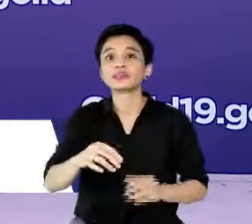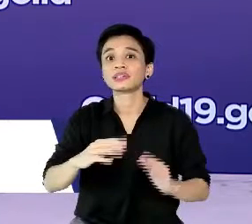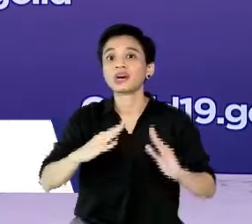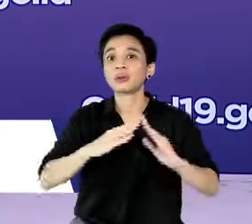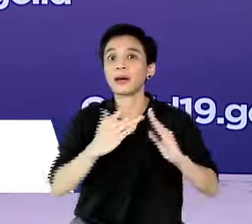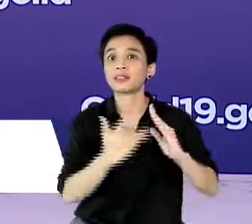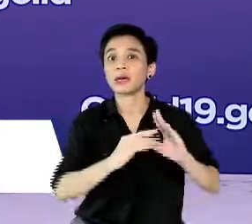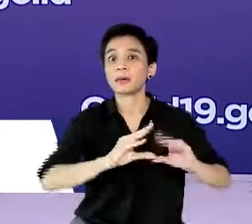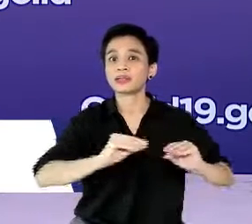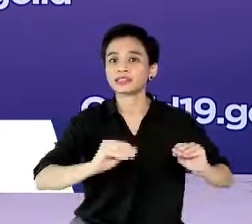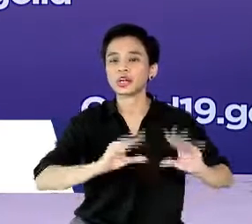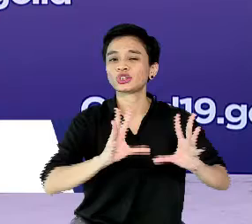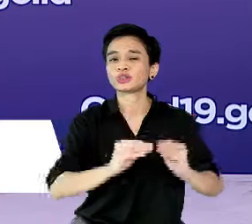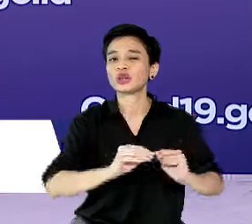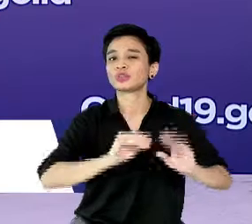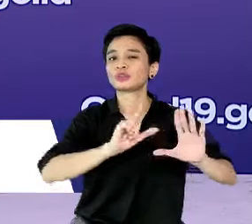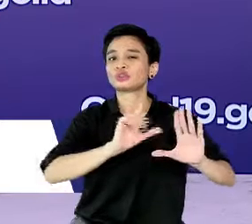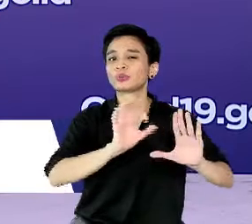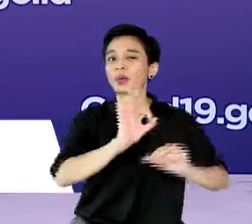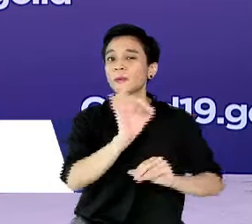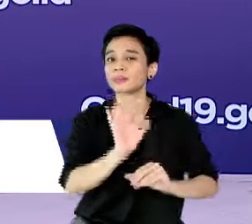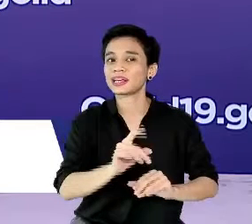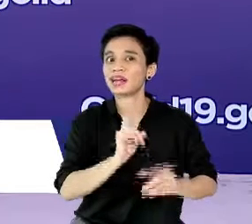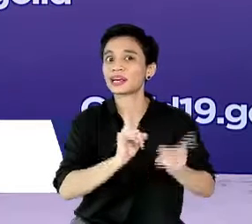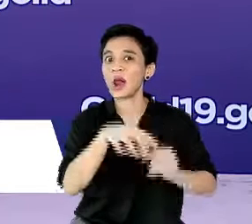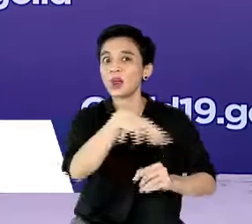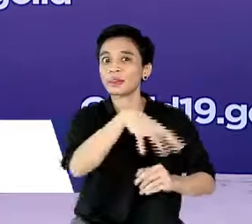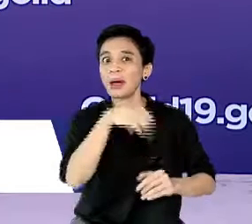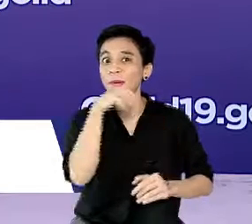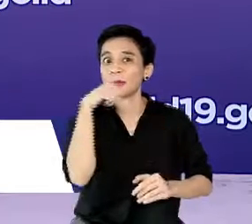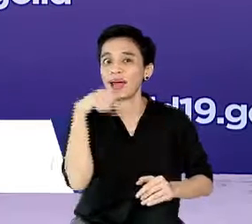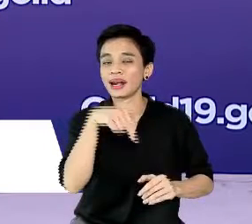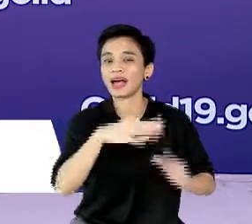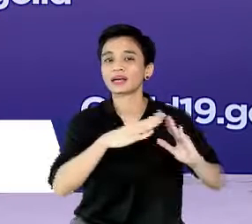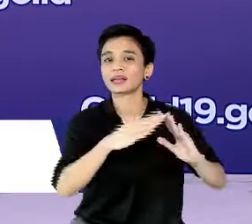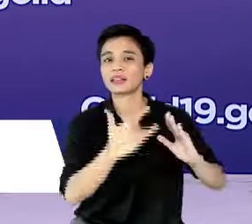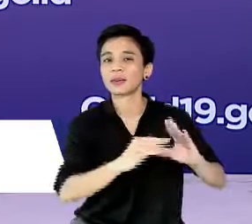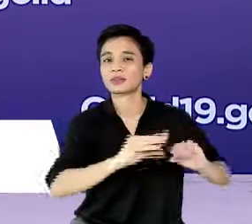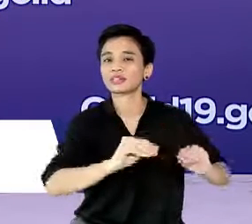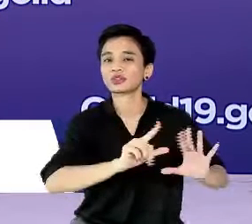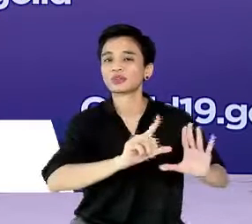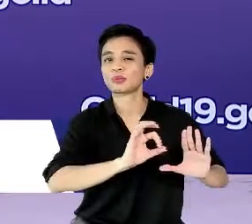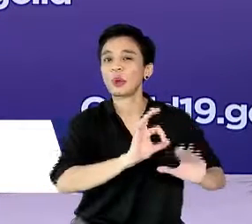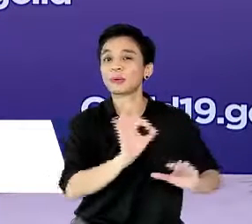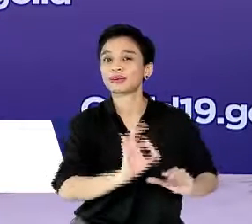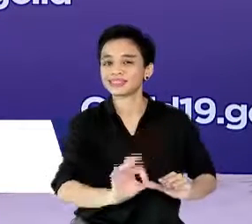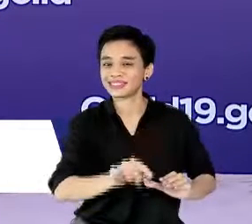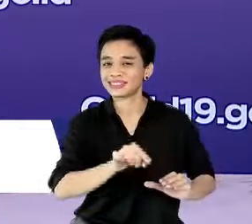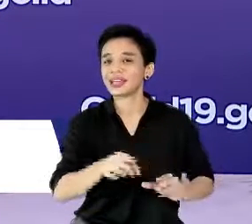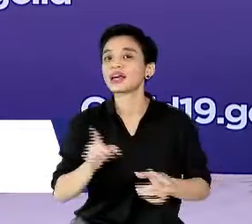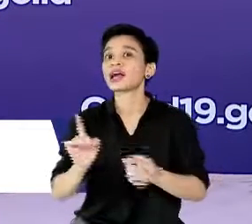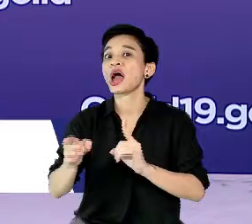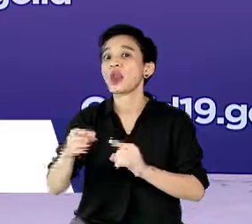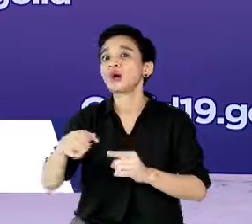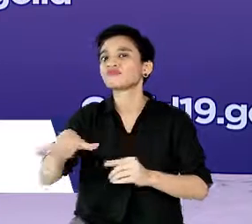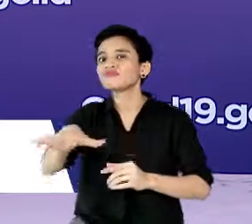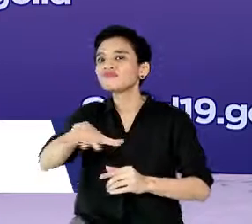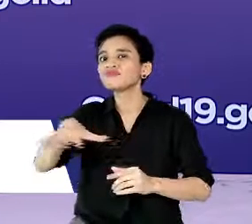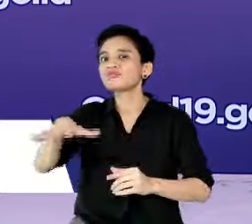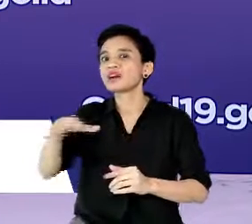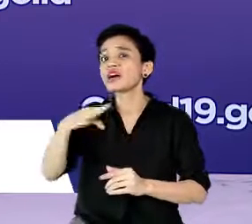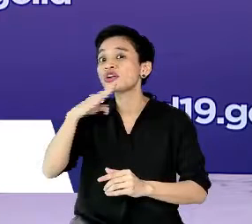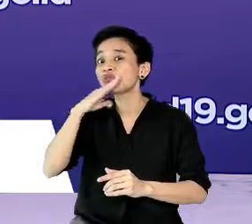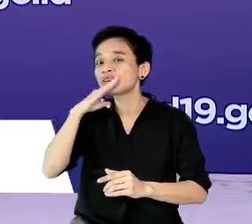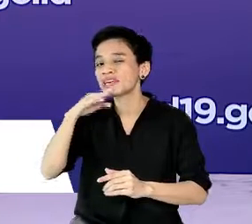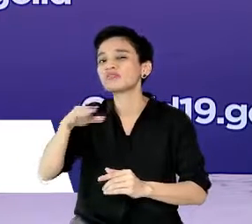75% di kabupaten kota berzona merah dan wfh 50% di kabupaten kota berzona